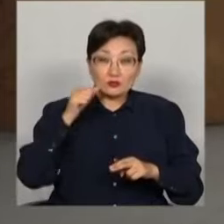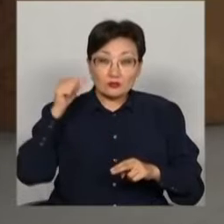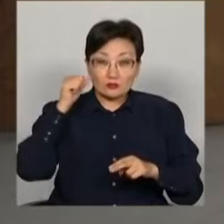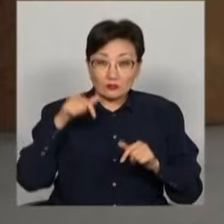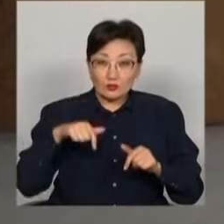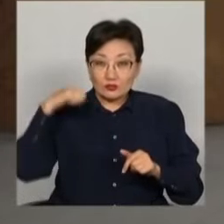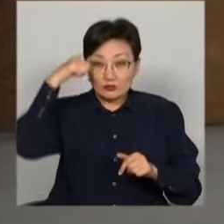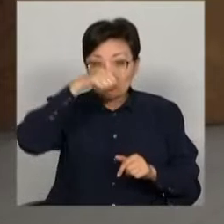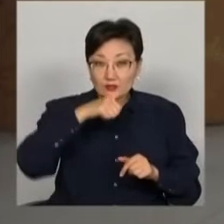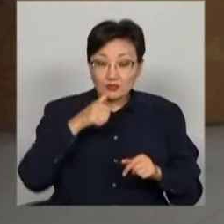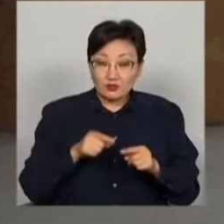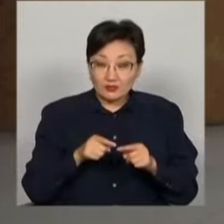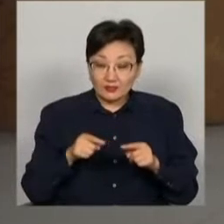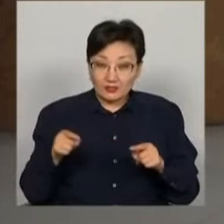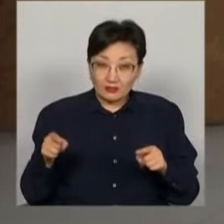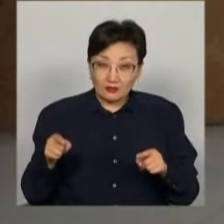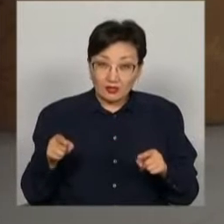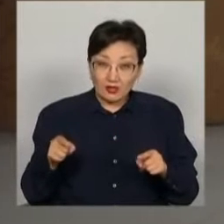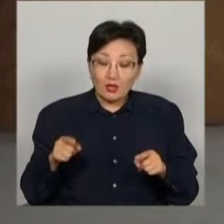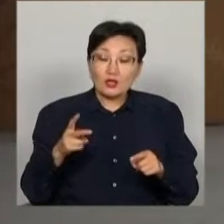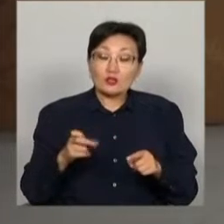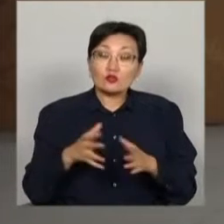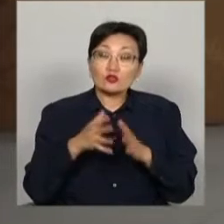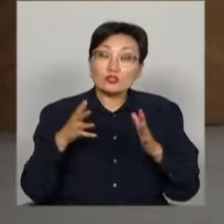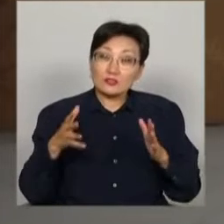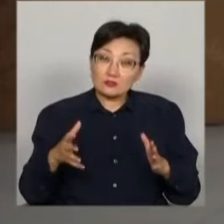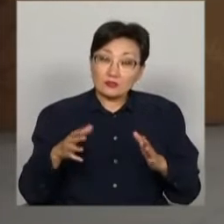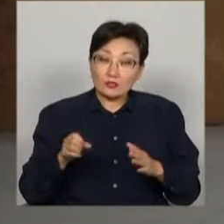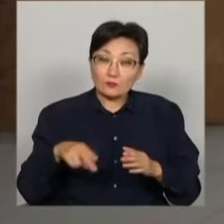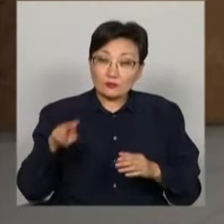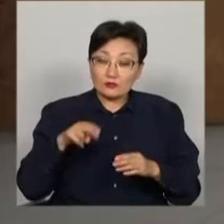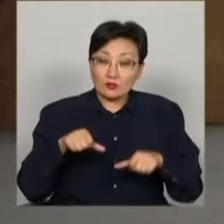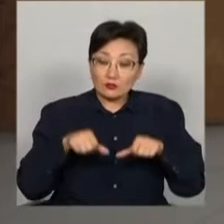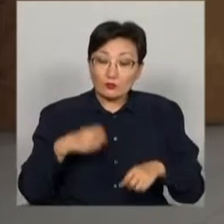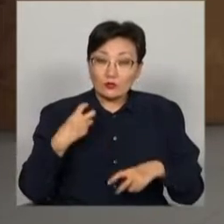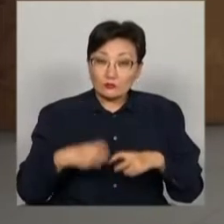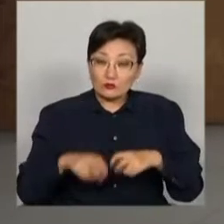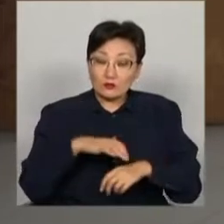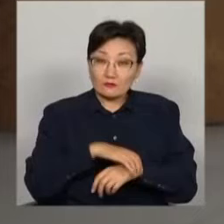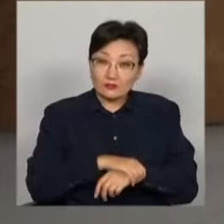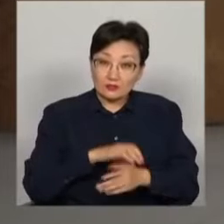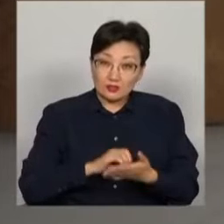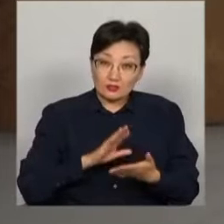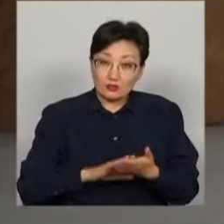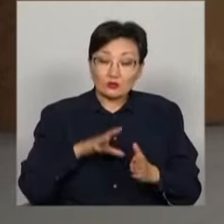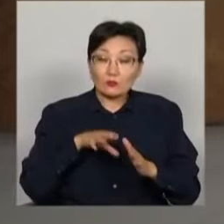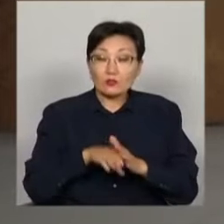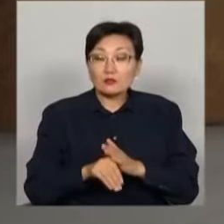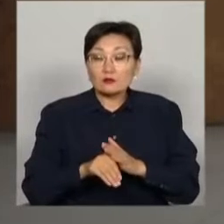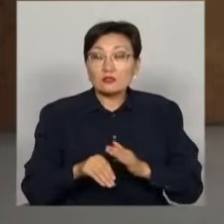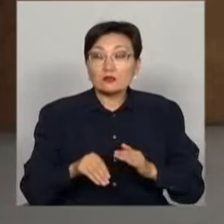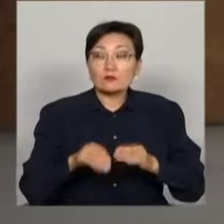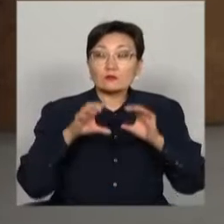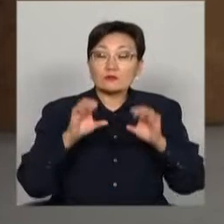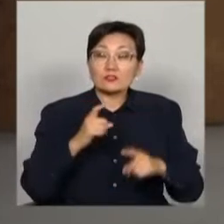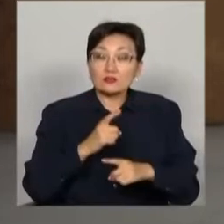биылғы жылдардың аралығында жаңа 200-ден астам әкімшілік құқық бұзушылық болды. Оның ішінде жаңағы